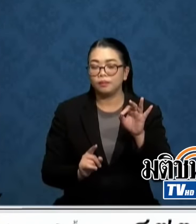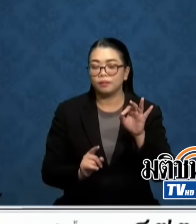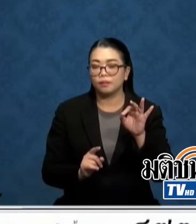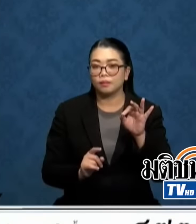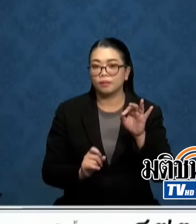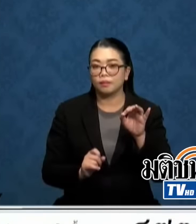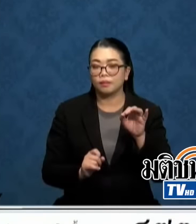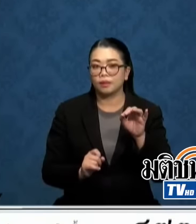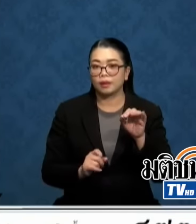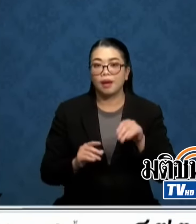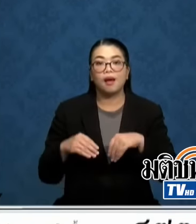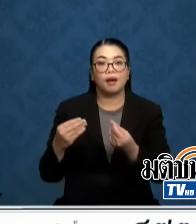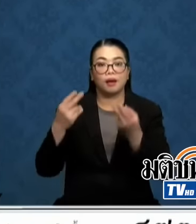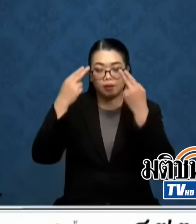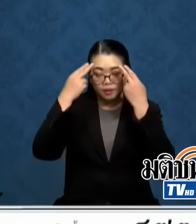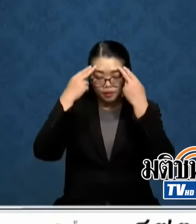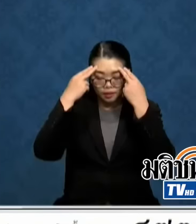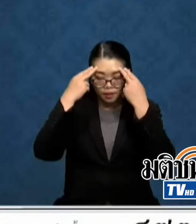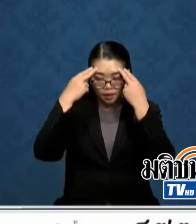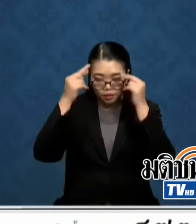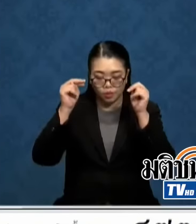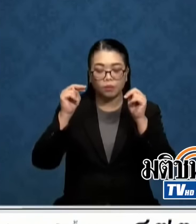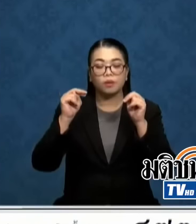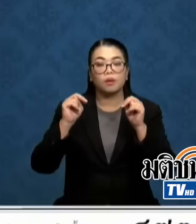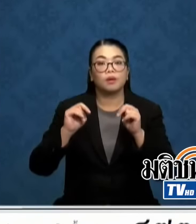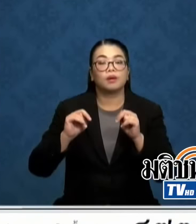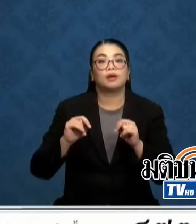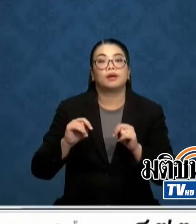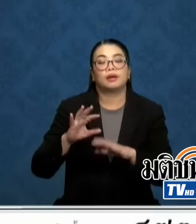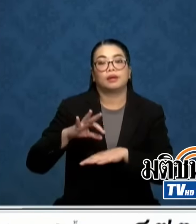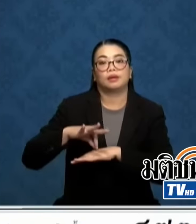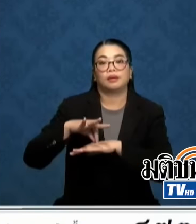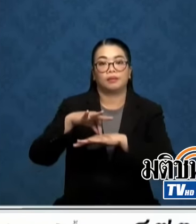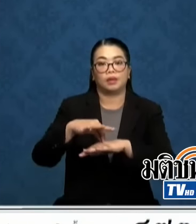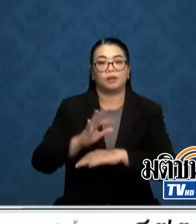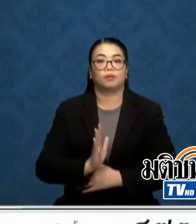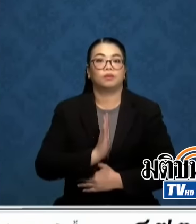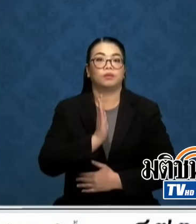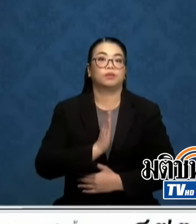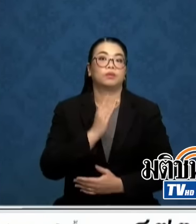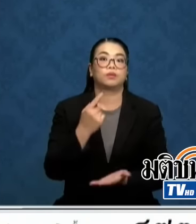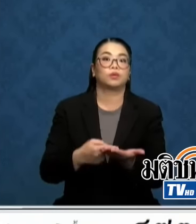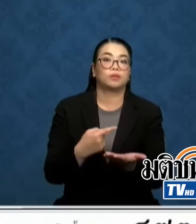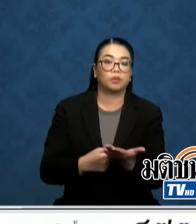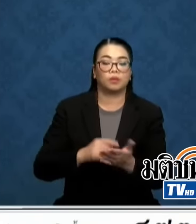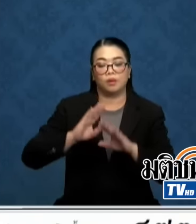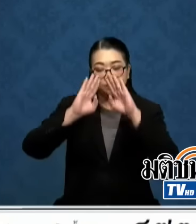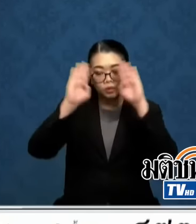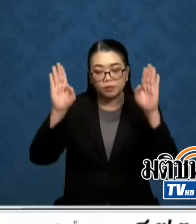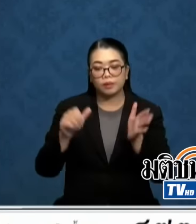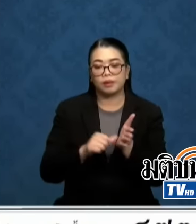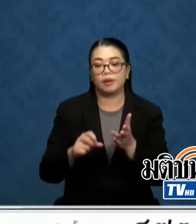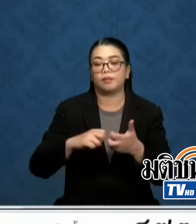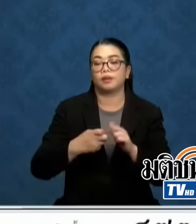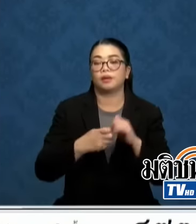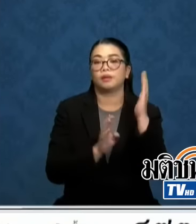คือให้นายกรัฐมนตรีโดยความเห็นชอบของคณะรัฐมนตรีแต่งตั้งผู้ทรงคุณวุฒิประสบการณ์ในการแก้ปัญหาจังหวัด